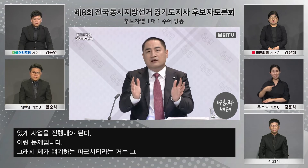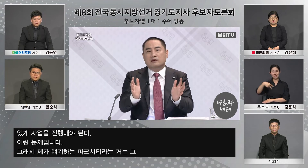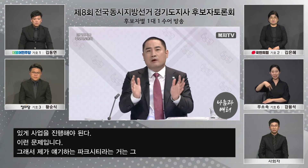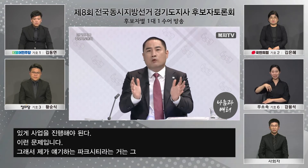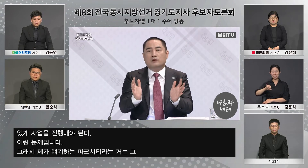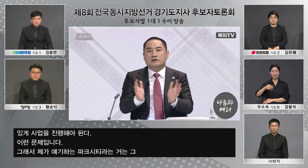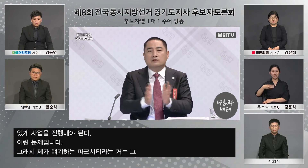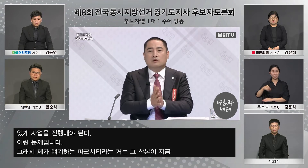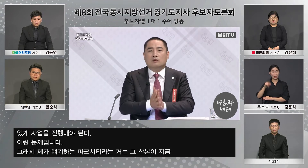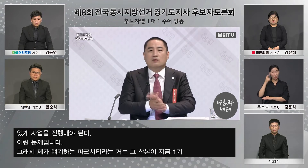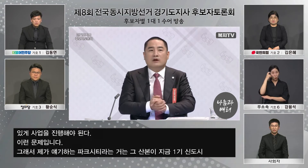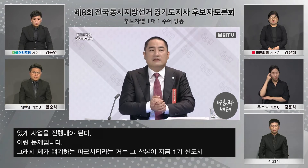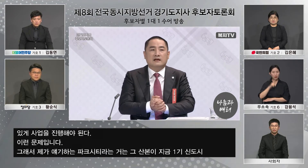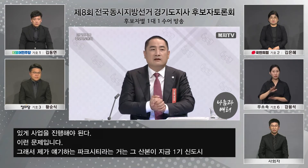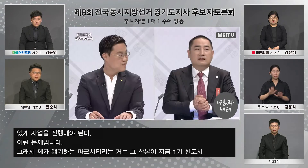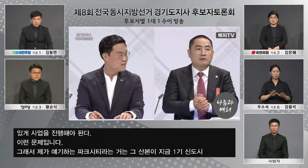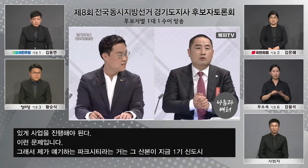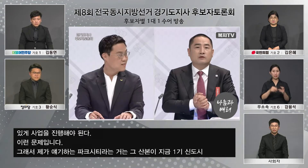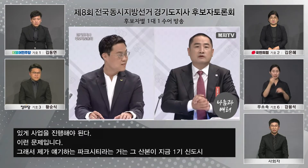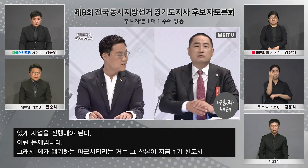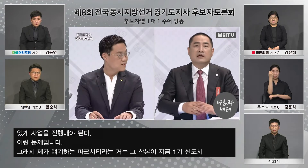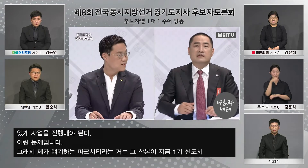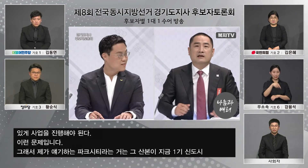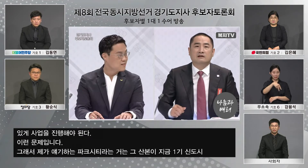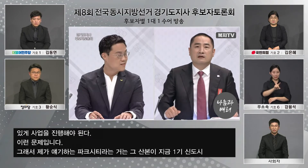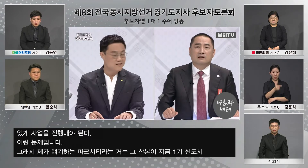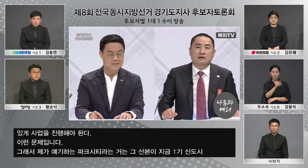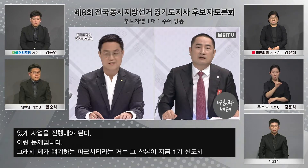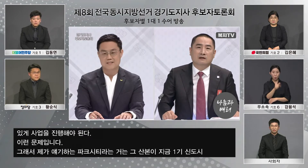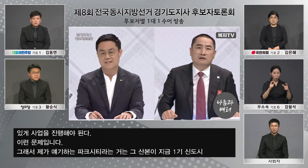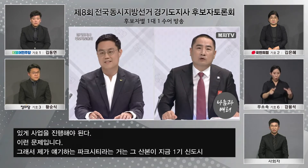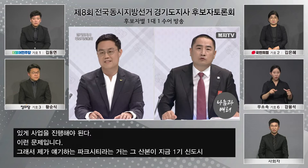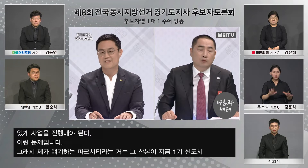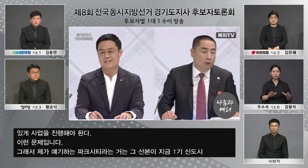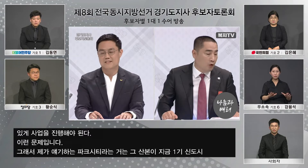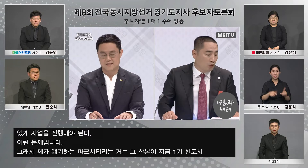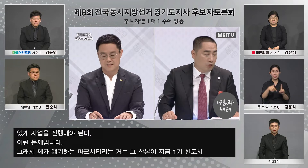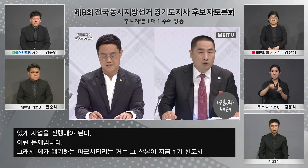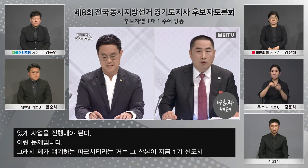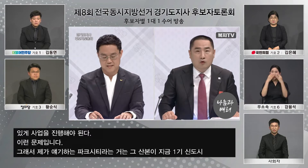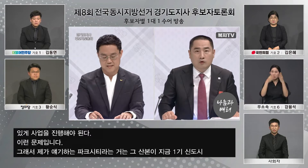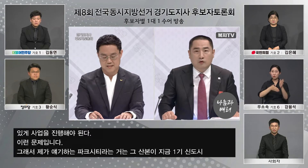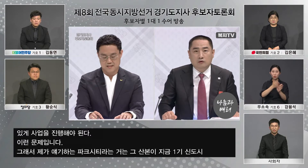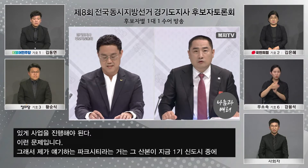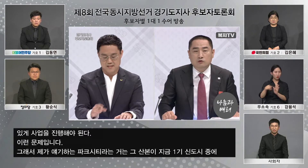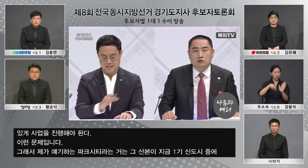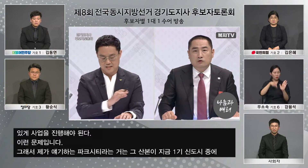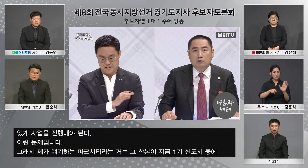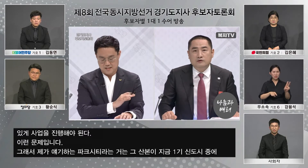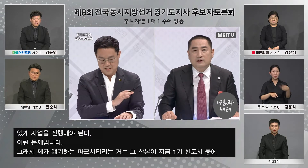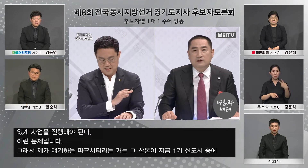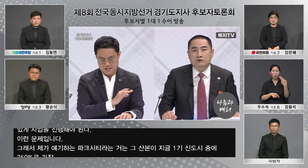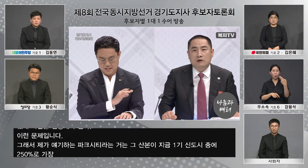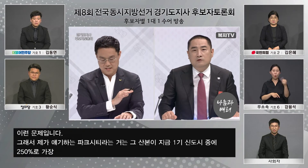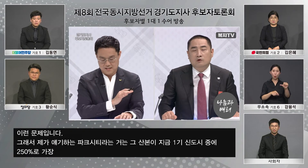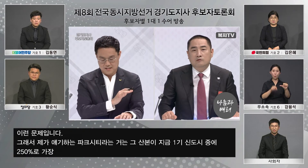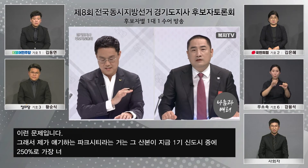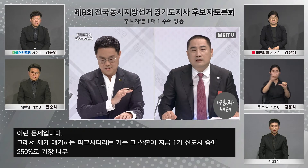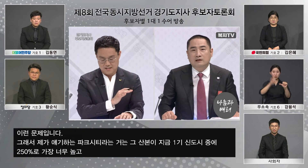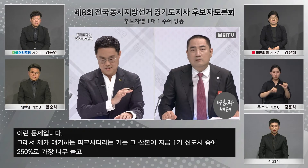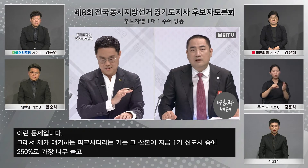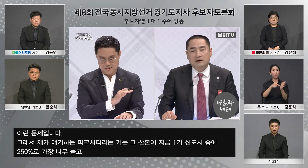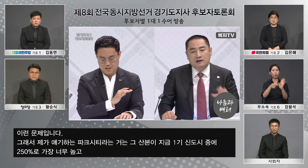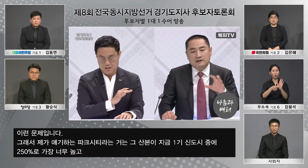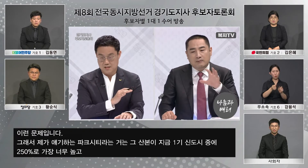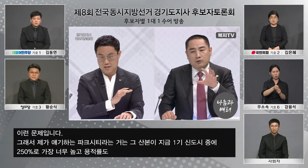중에 205%로 가장 205%로 가장 너무 높고 용적률도 높은 상태고 사업성도 없는